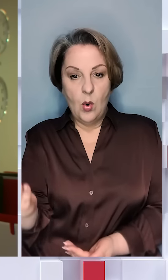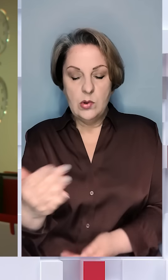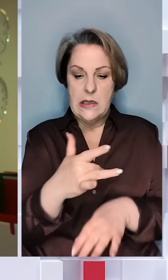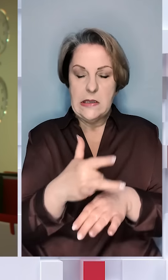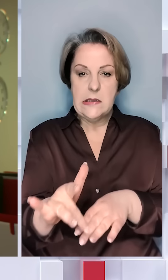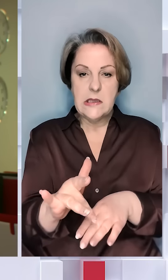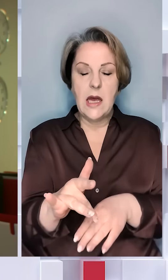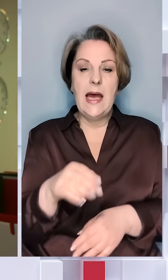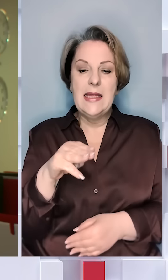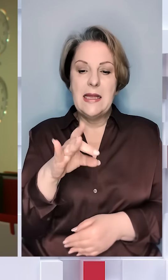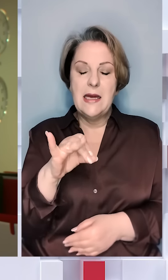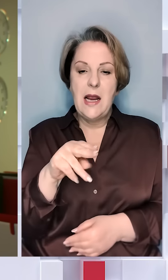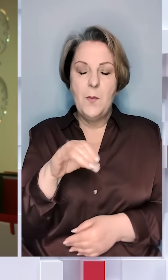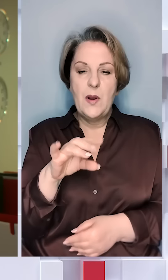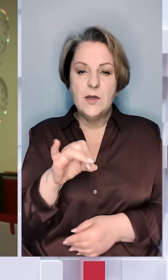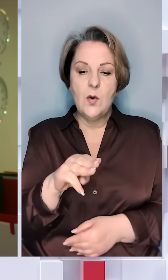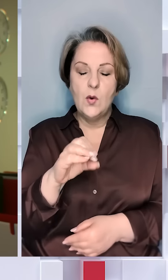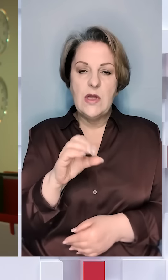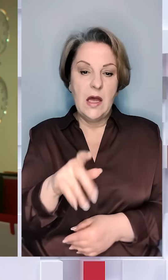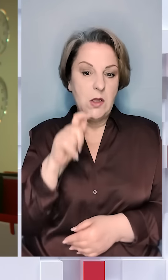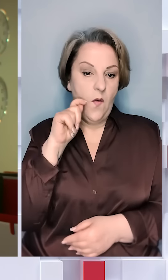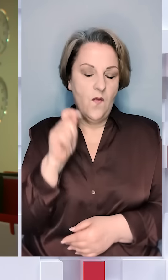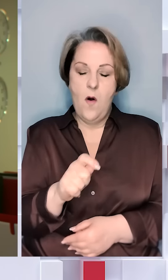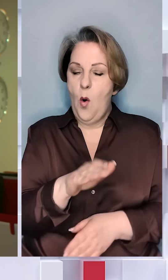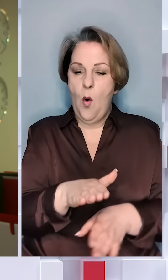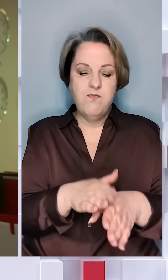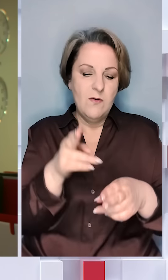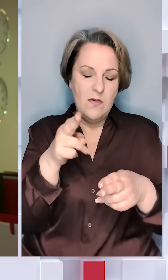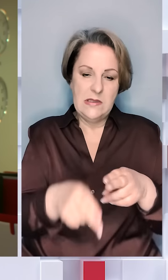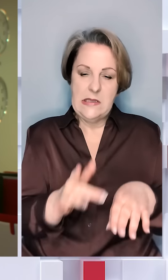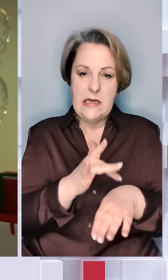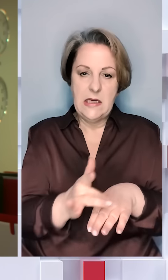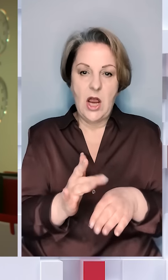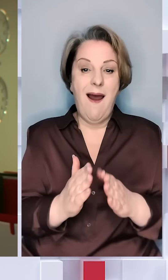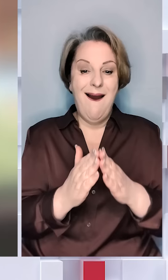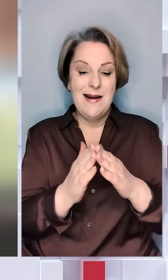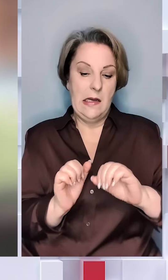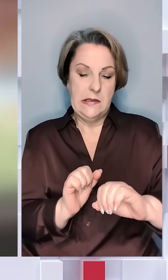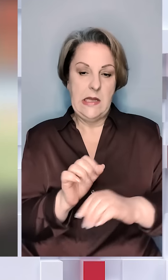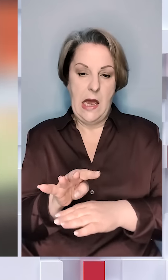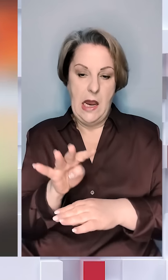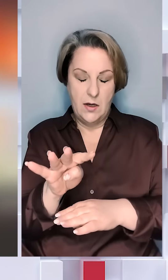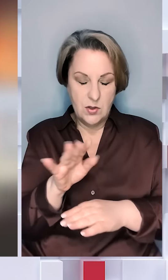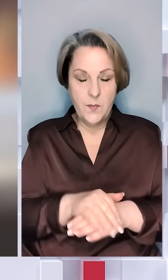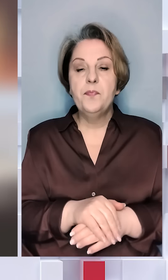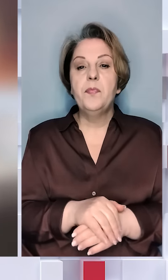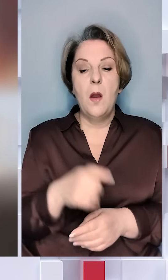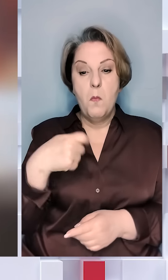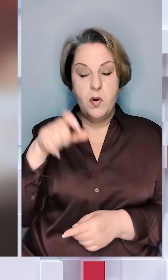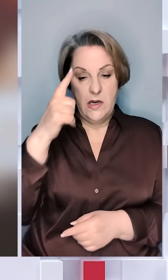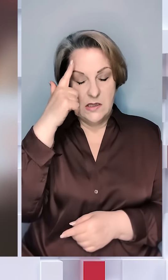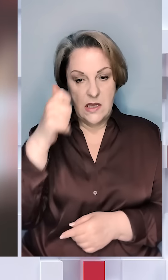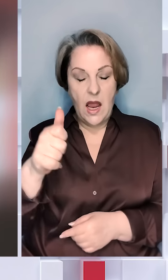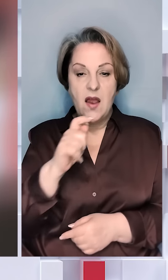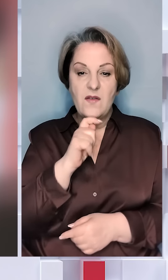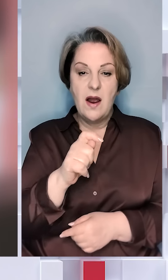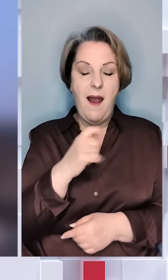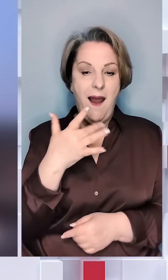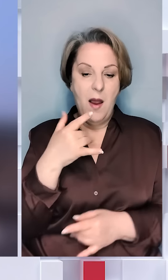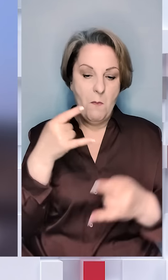Росіяни знищили Трипільську ТЕС, бо в Україні повністю закінчилися ракети для її захисту. Про це Зеленський заявив в інтерв'ю